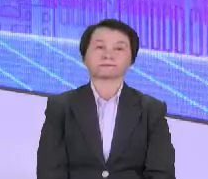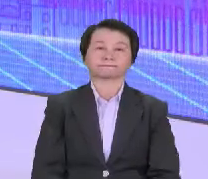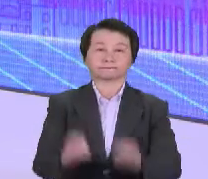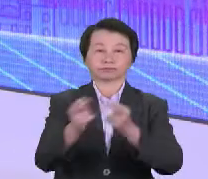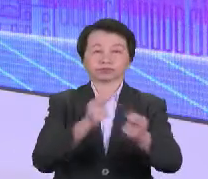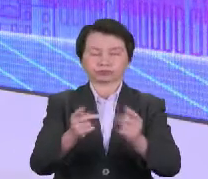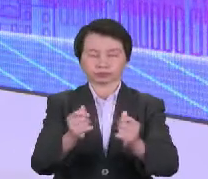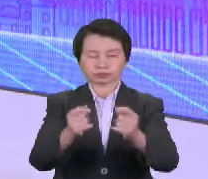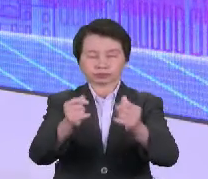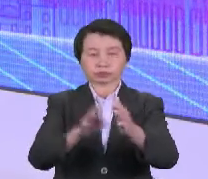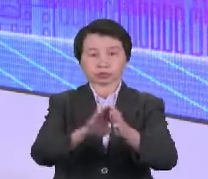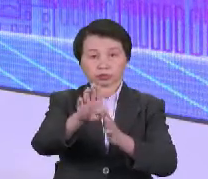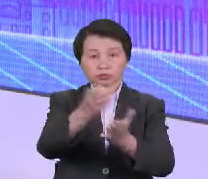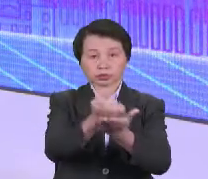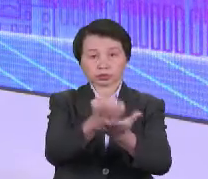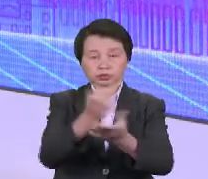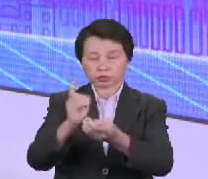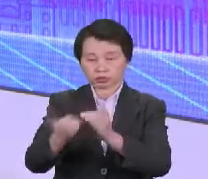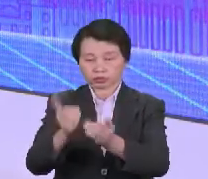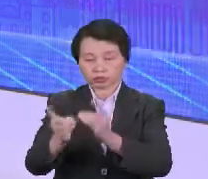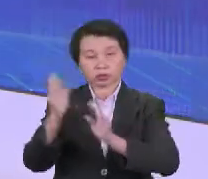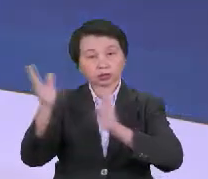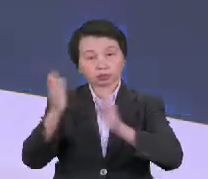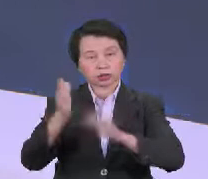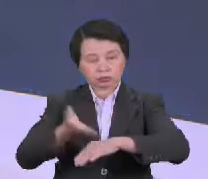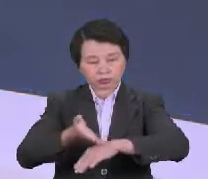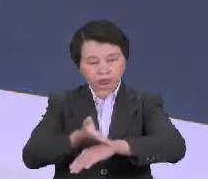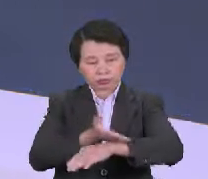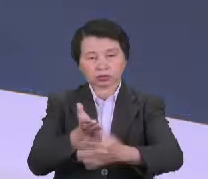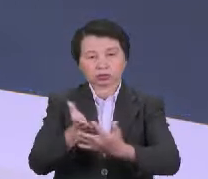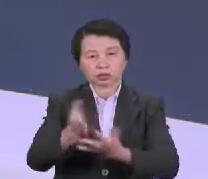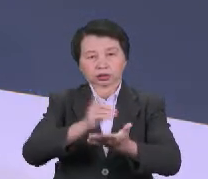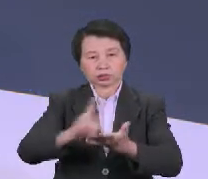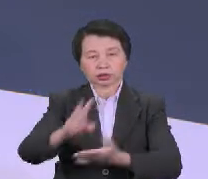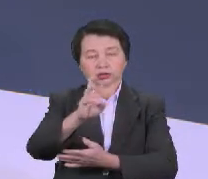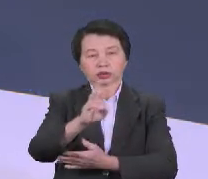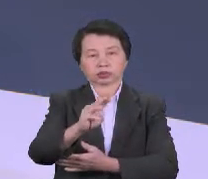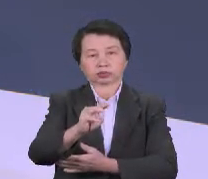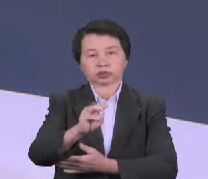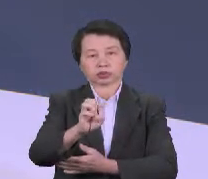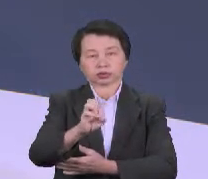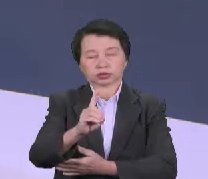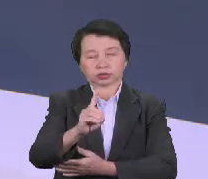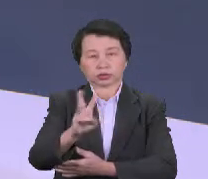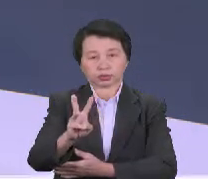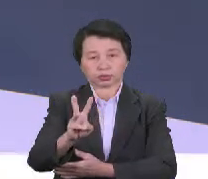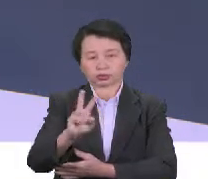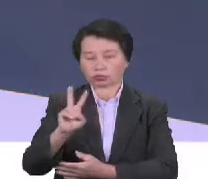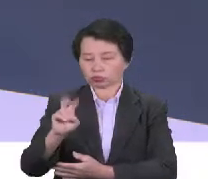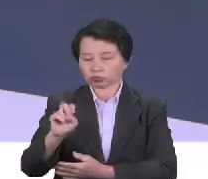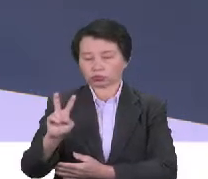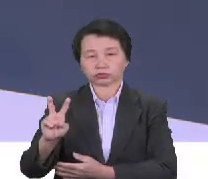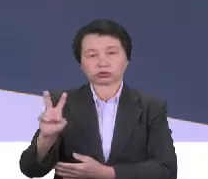Usaha mempercepat pertumbuhan ekonomi digital negara diperkasa melalui Minggu Digital Malaysia MDW